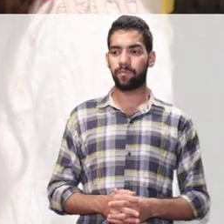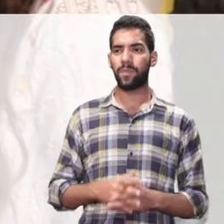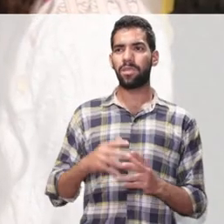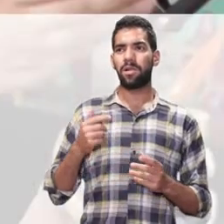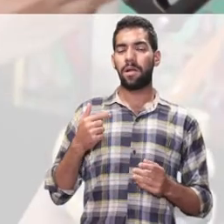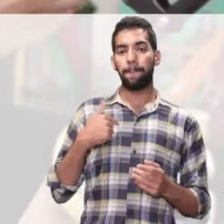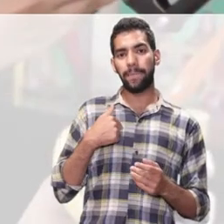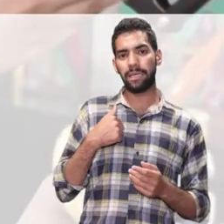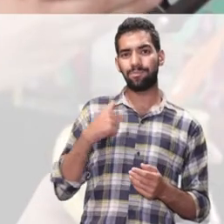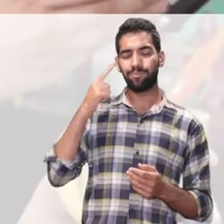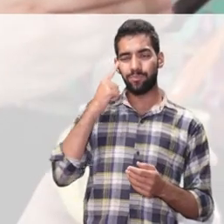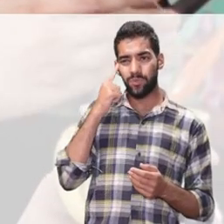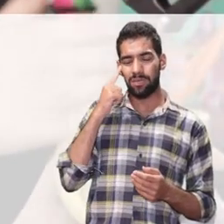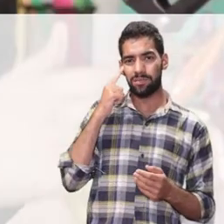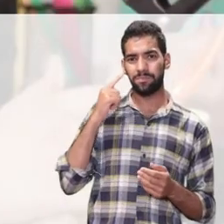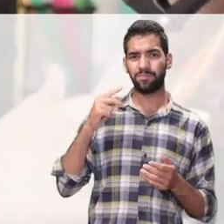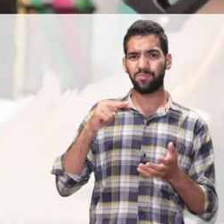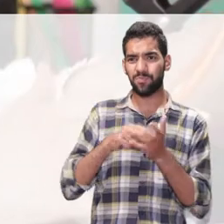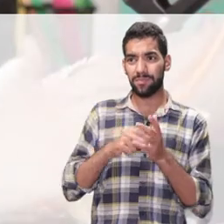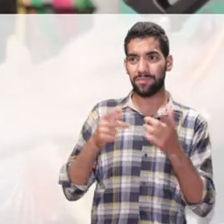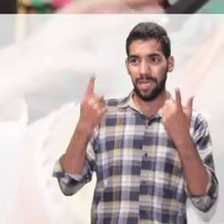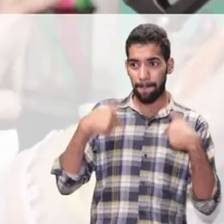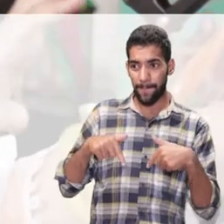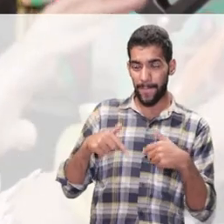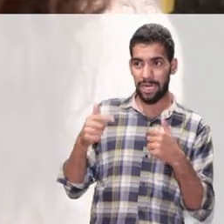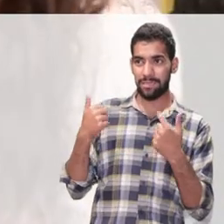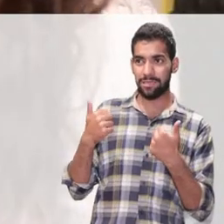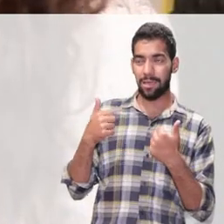क्या ऐसे लोगों को सिगरेट इस प्रयास